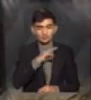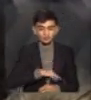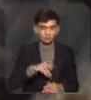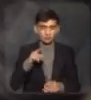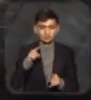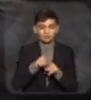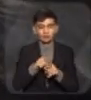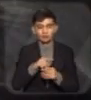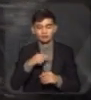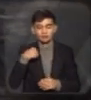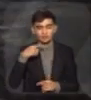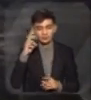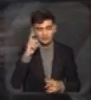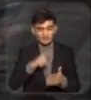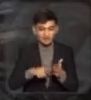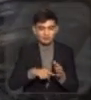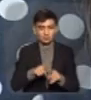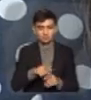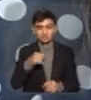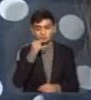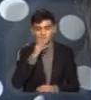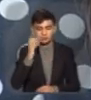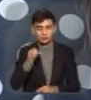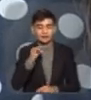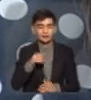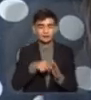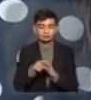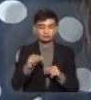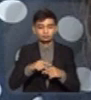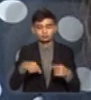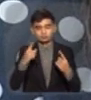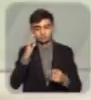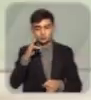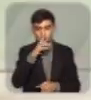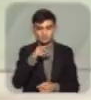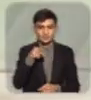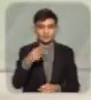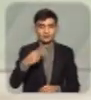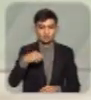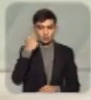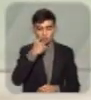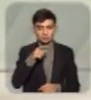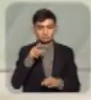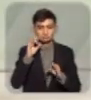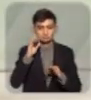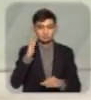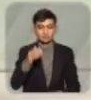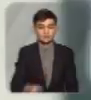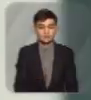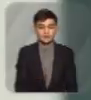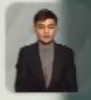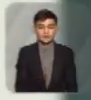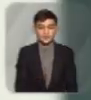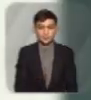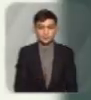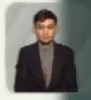приходится. А вот оправдает ли она ожидания, покажет уже 2020 год. Нургали Карабаев, Ринат